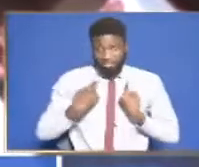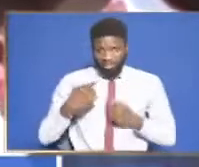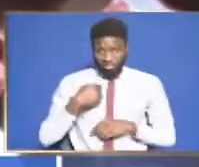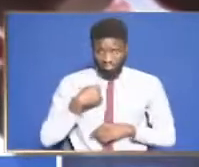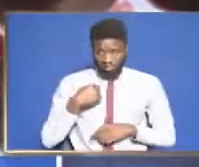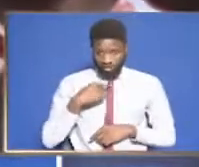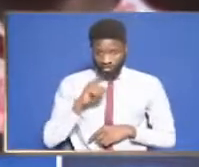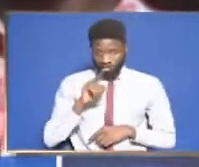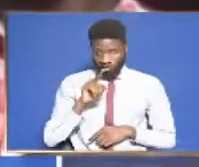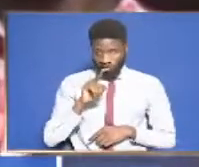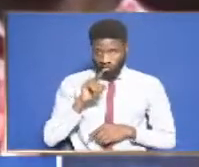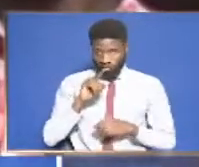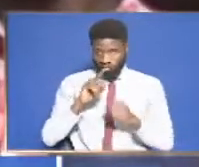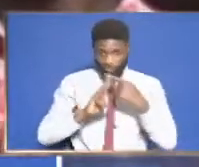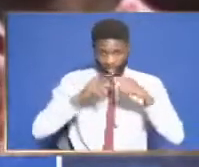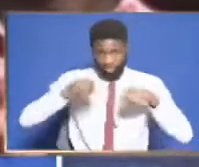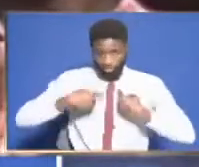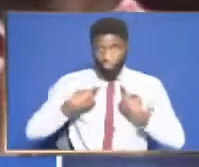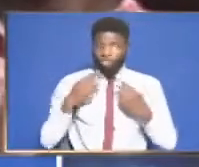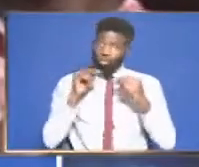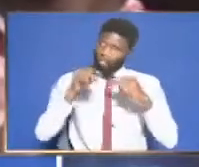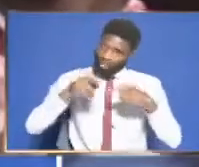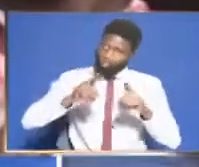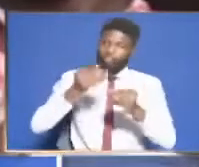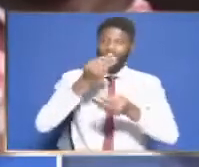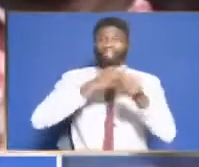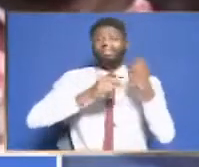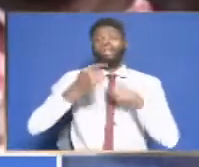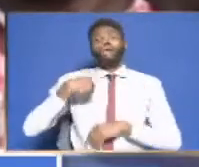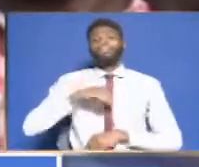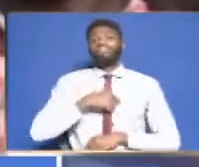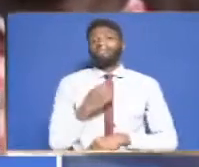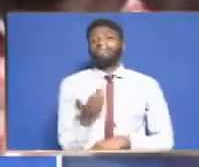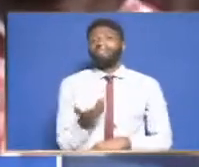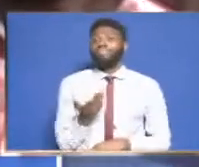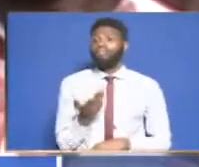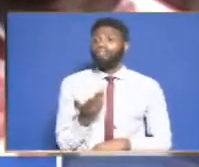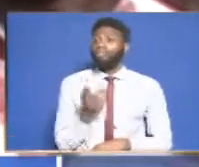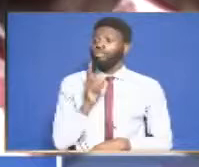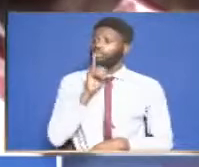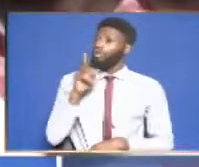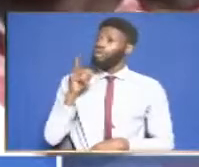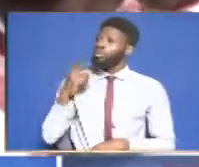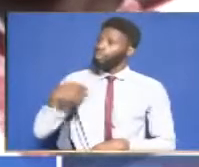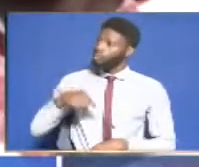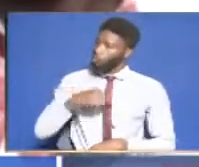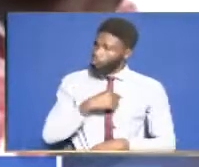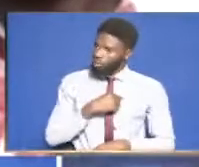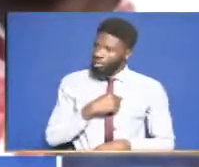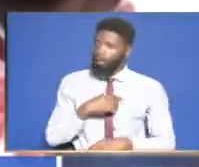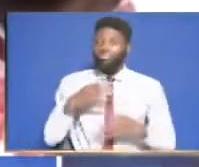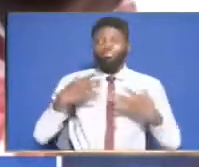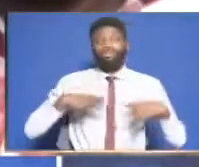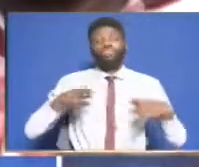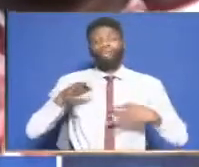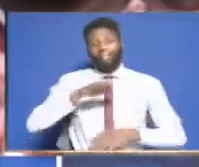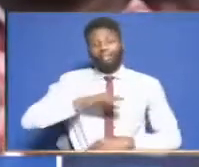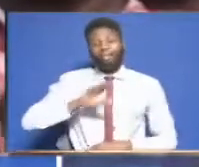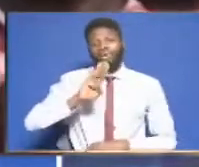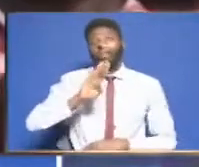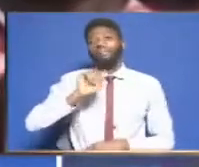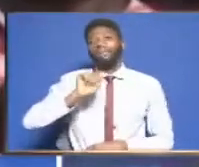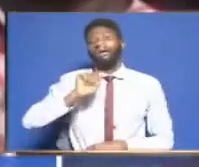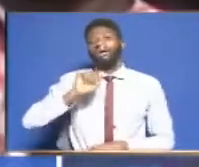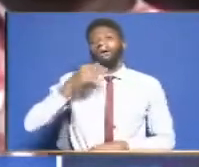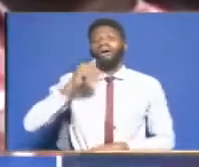walikuja hapo wakafanya nini? Wakatuuzia hizo tokens. So sisi kilio yetu kama wakaaji wa hapa Bahati.